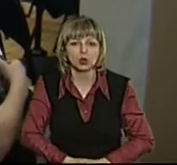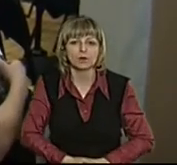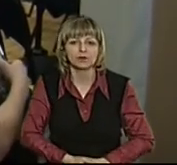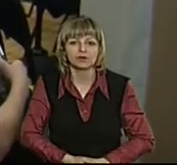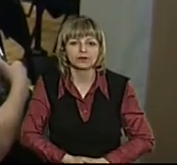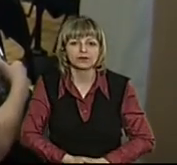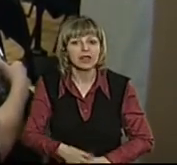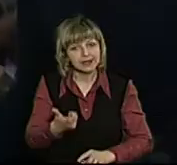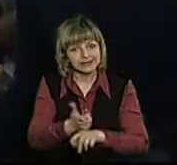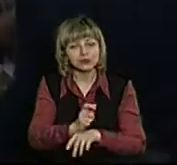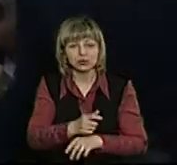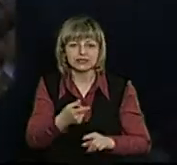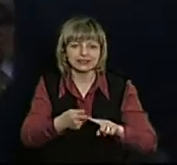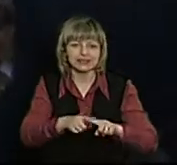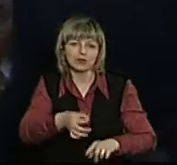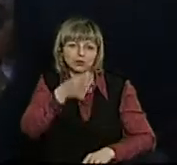Мені це дуже подобається.